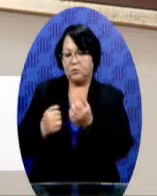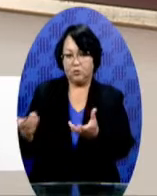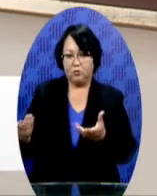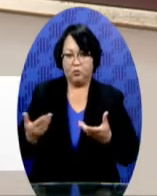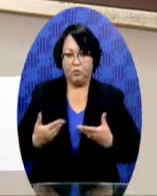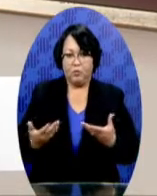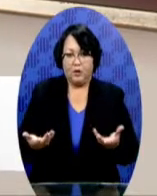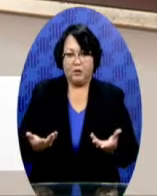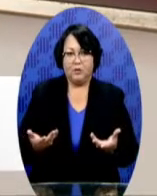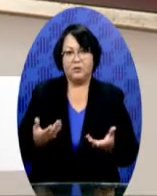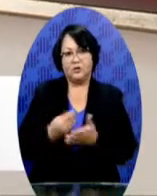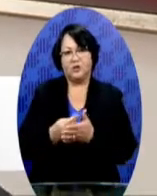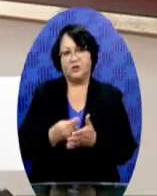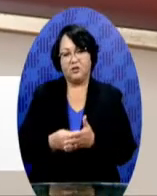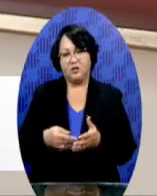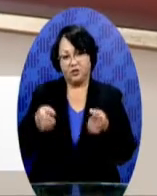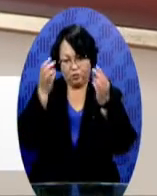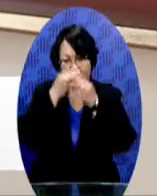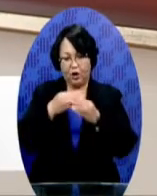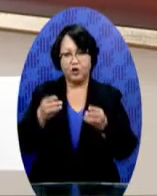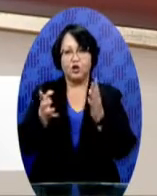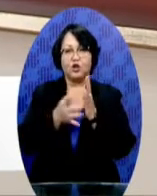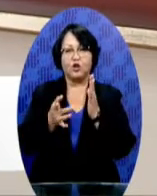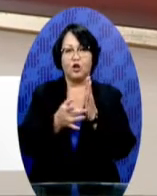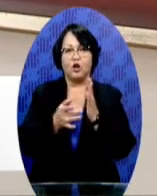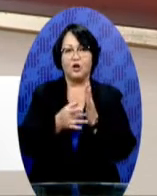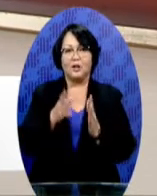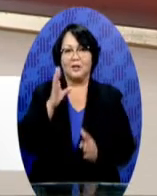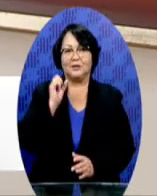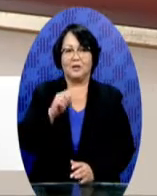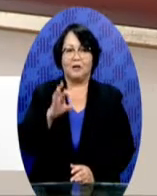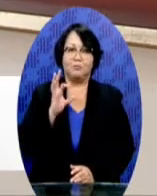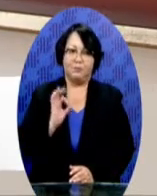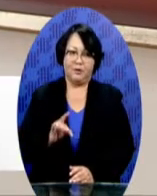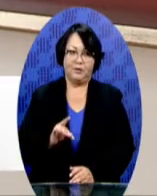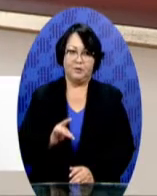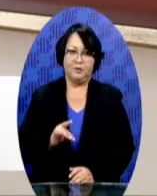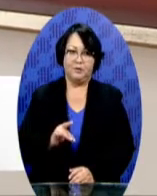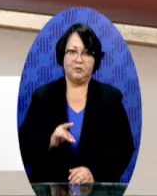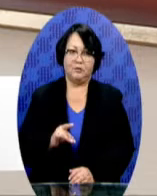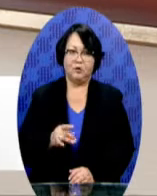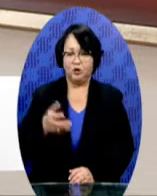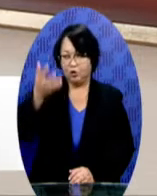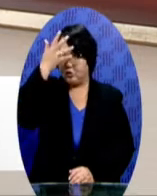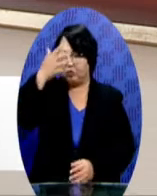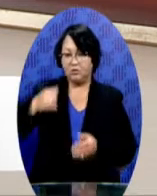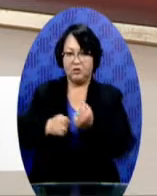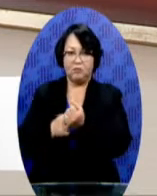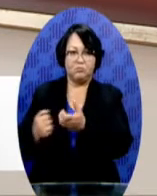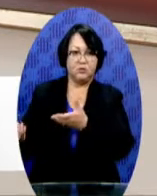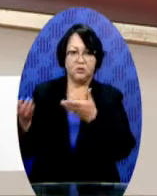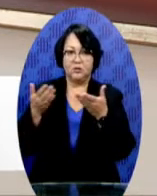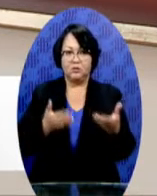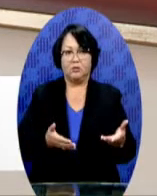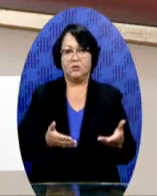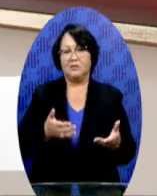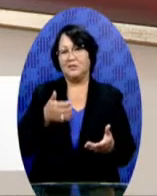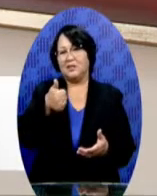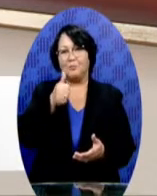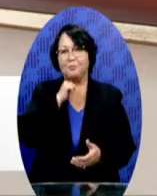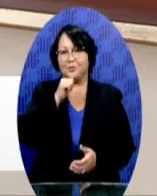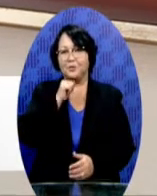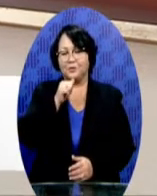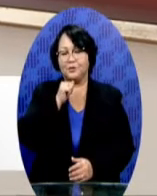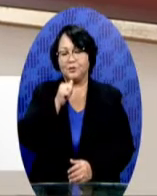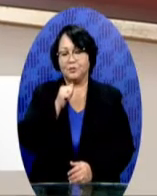бас өнөөдөр хүртэл бол шинжлэх ухааны технологийн салбар маань бас одоо төрөөс дэмжиж байгаа дэмждэг санхүүжилтийн хувьд бол хэдийлээ хангалттай